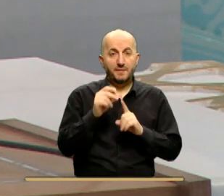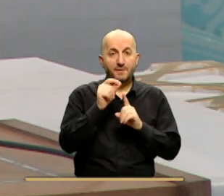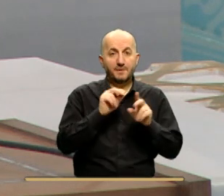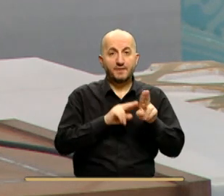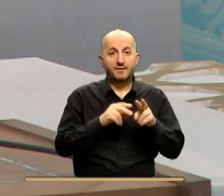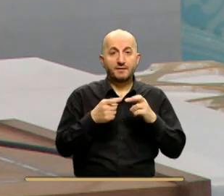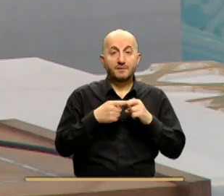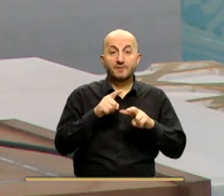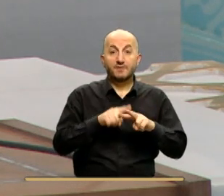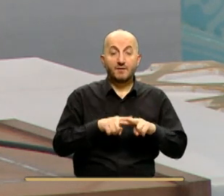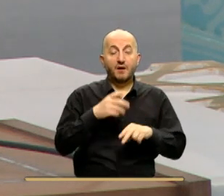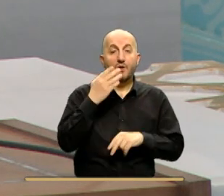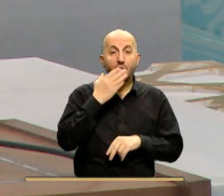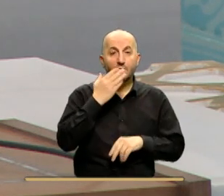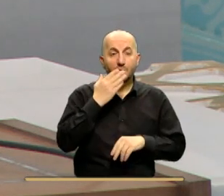oku.